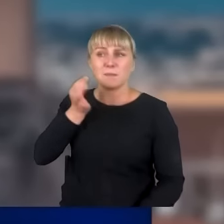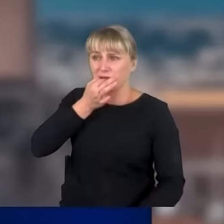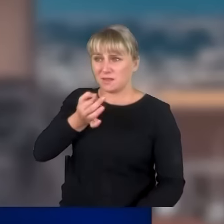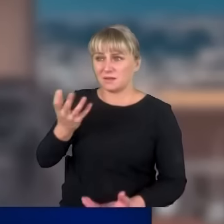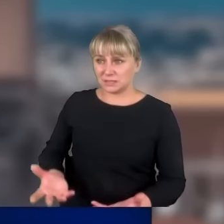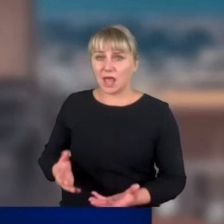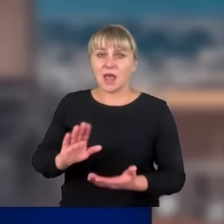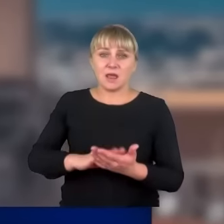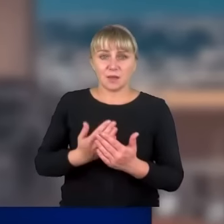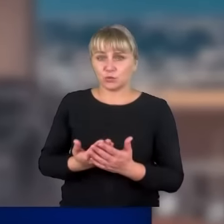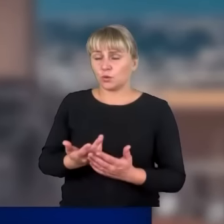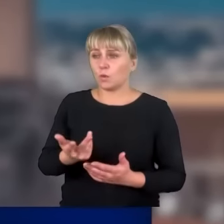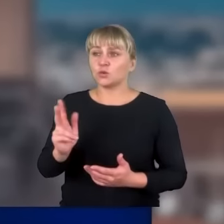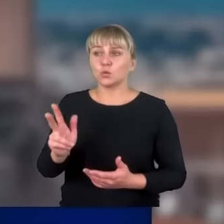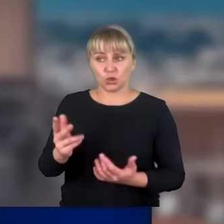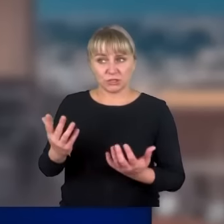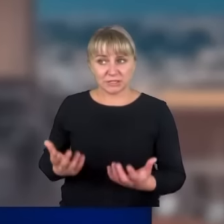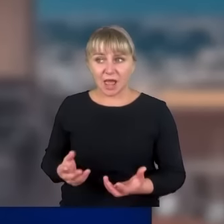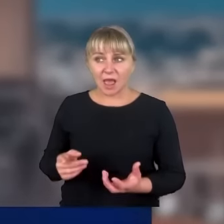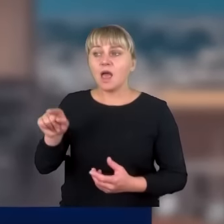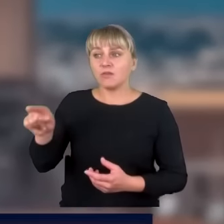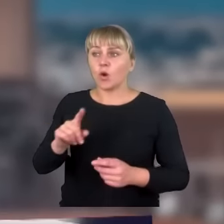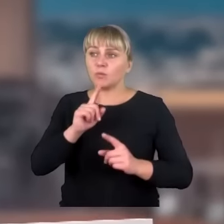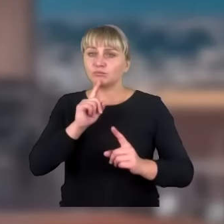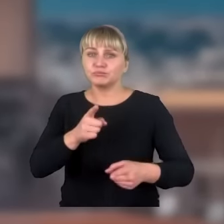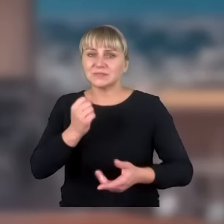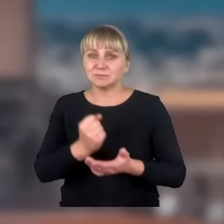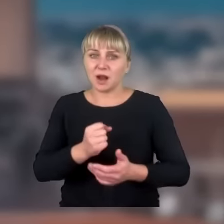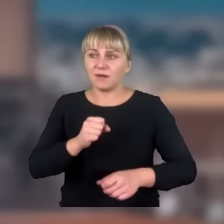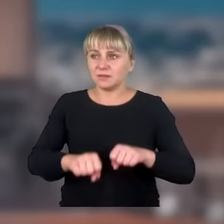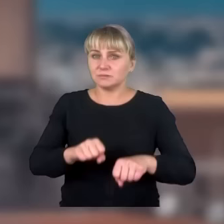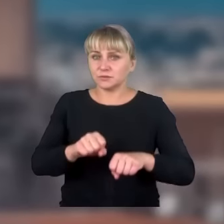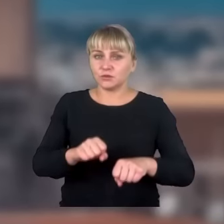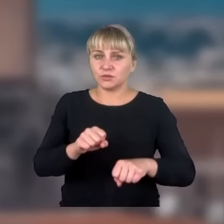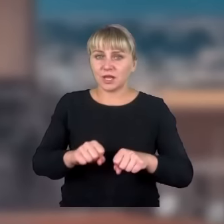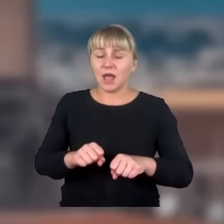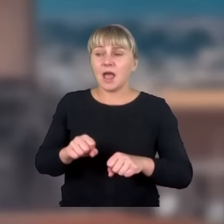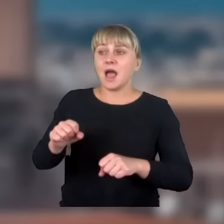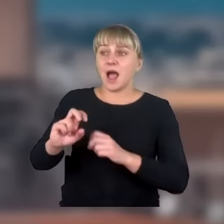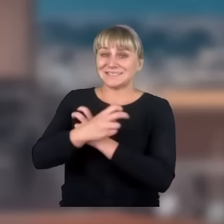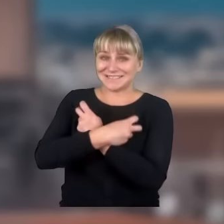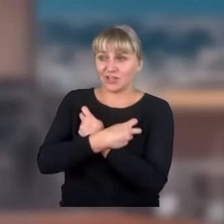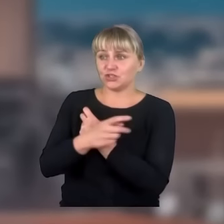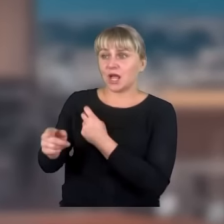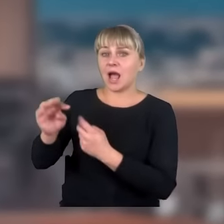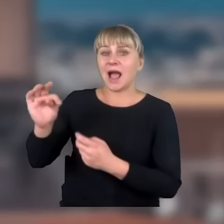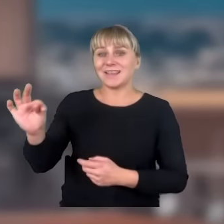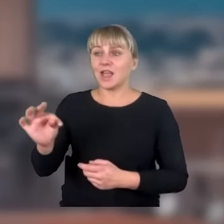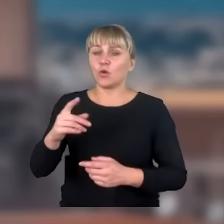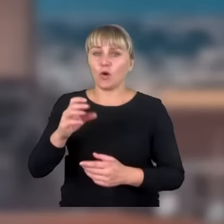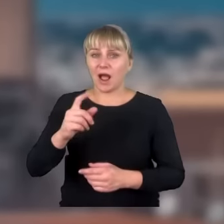orzekał, czy ktokolwiek by chciał, sędzia, w którego aktach sprawy jest lojalka lojalności